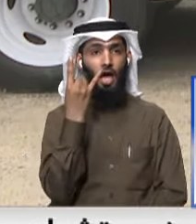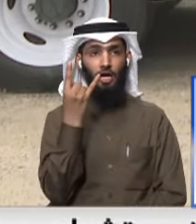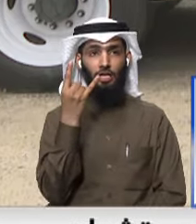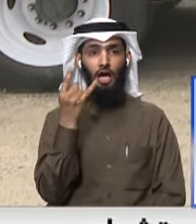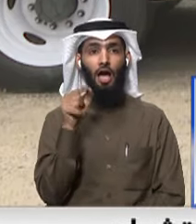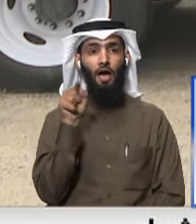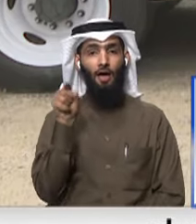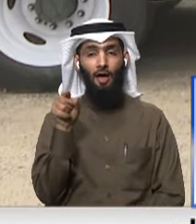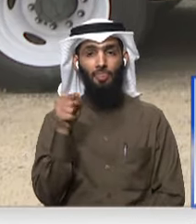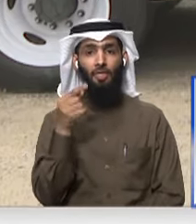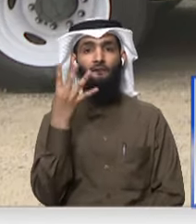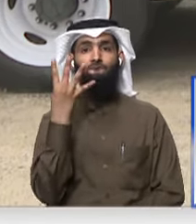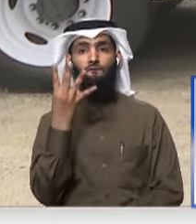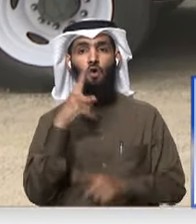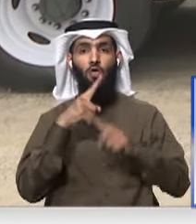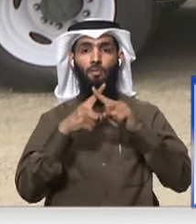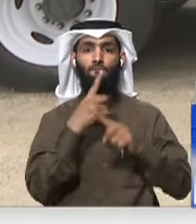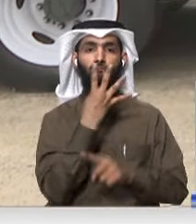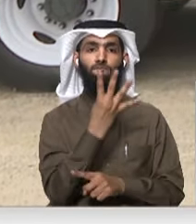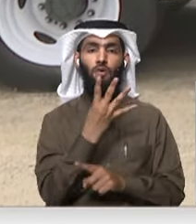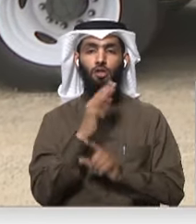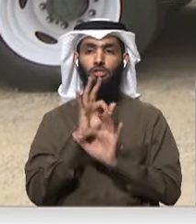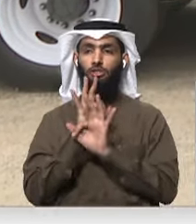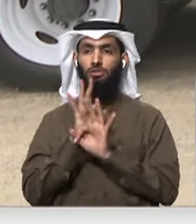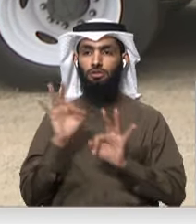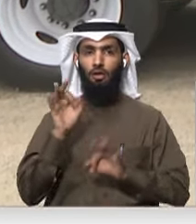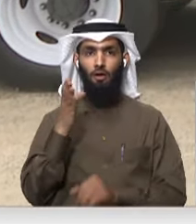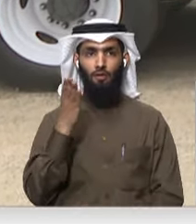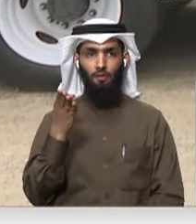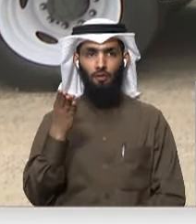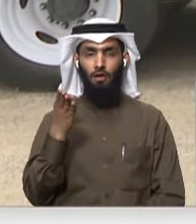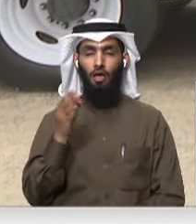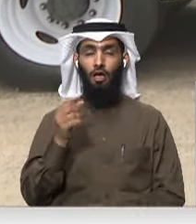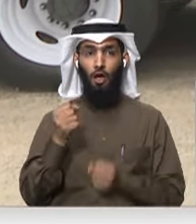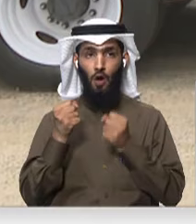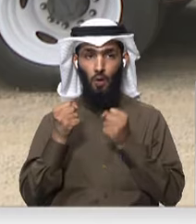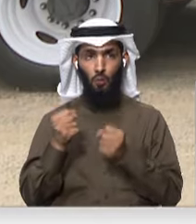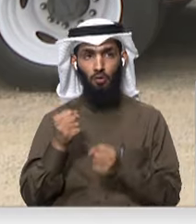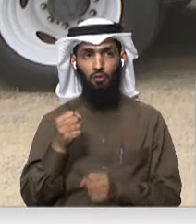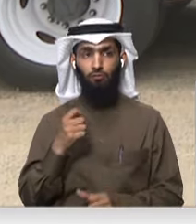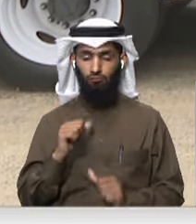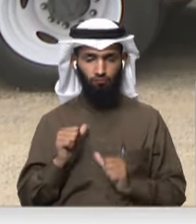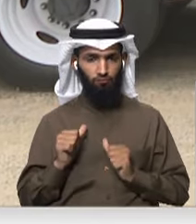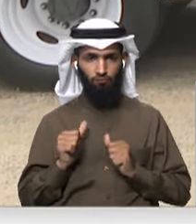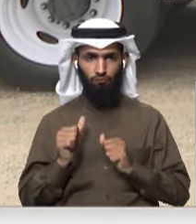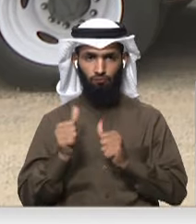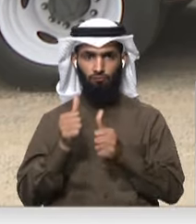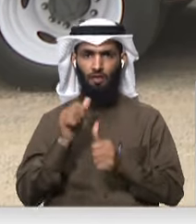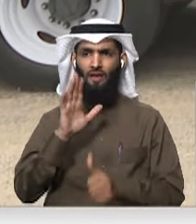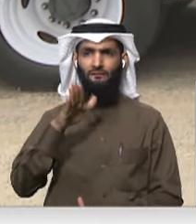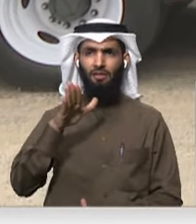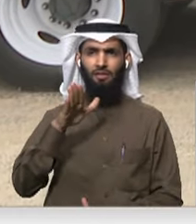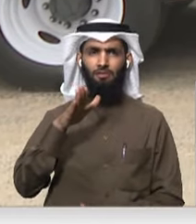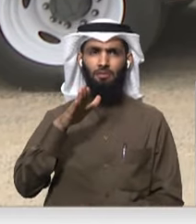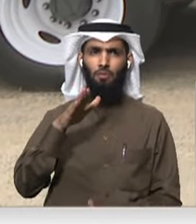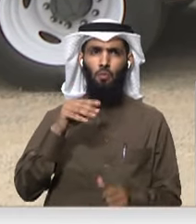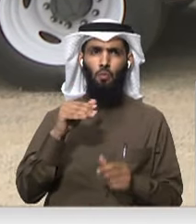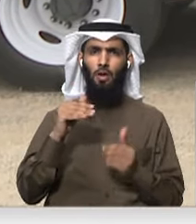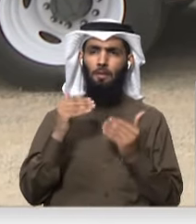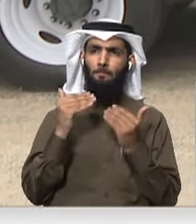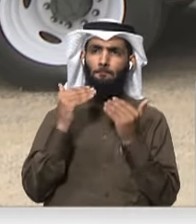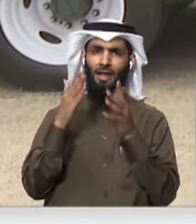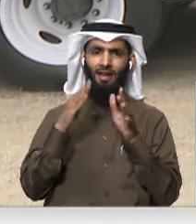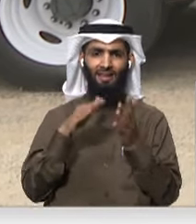ف هذه السيارات تتميز بانها عندها قدره على الدخول في بعض الاماكن خارج الطرق